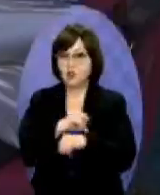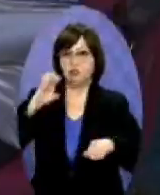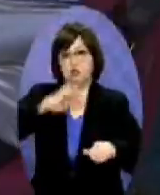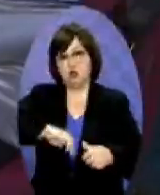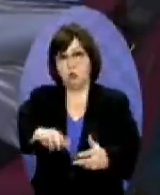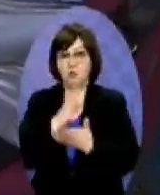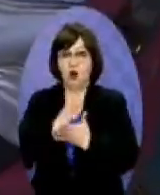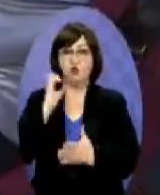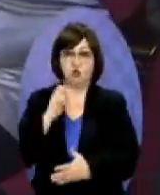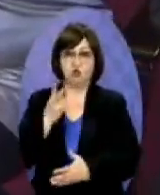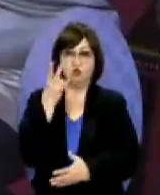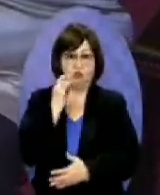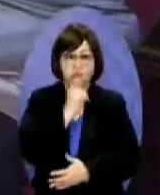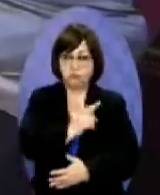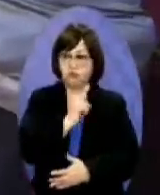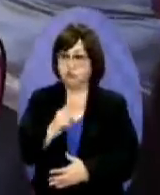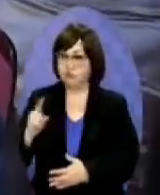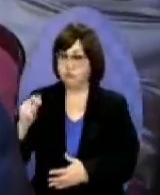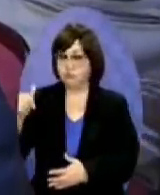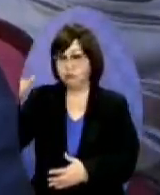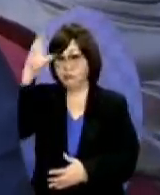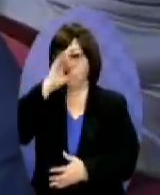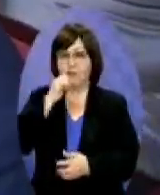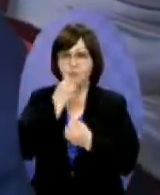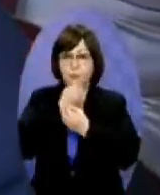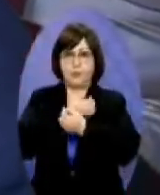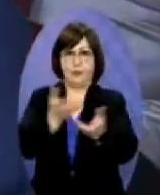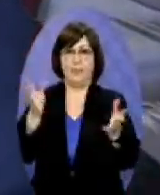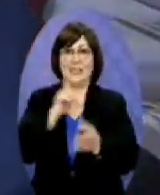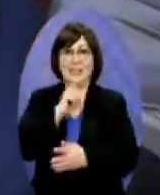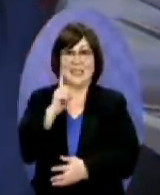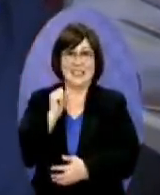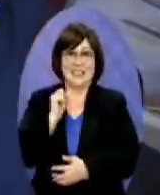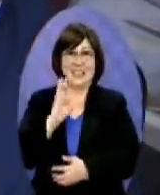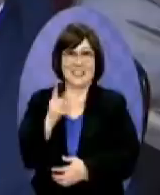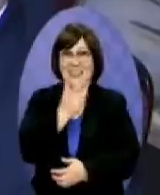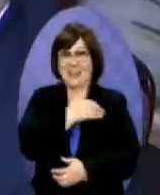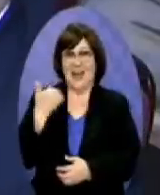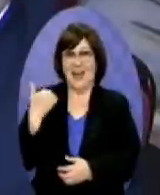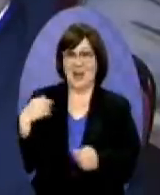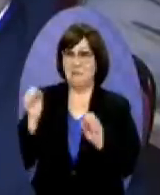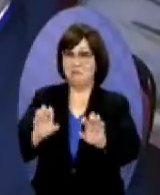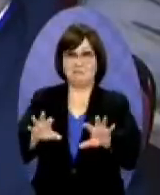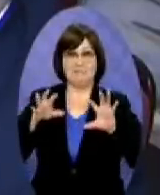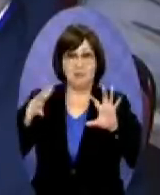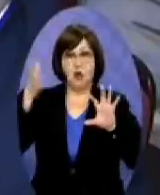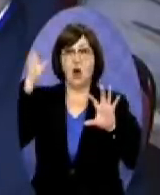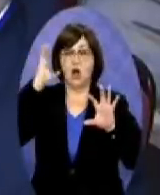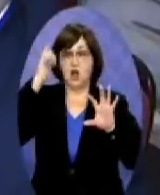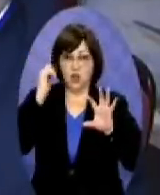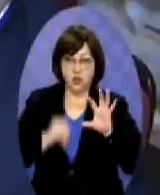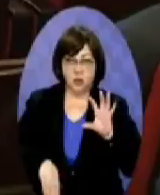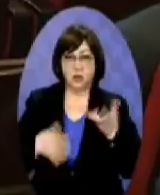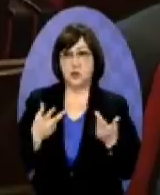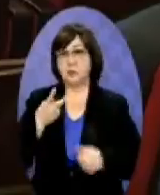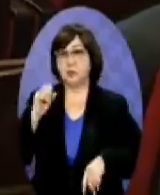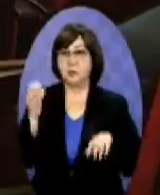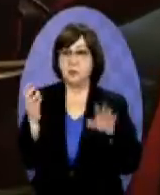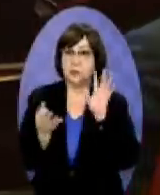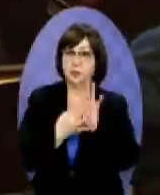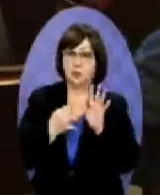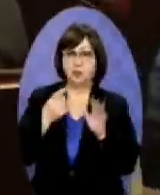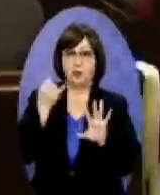гэсэн үүрэг жиглэлийг ерөнхий сайд засаг дарга нарт өгөөд байна. Харин 2018 онд эдийн засаг 6.9% өсөлт